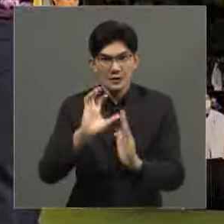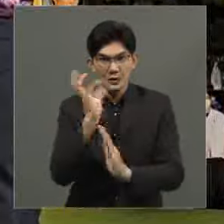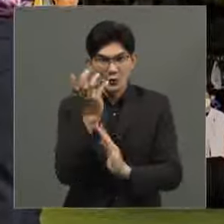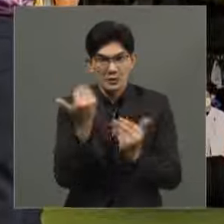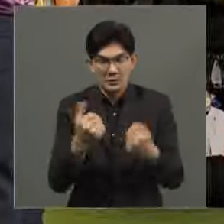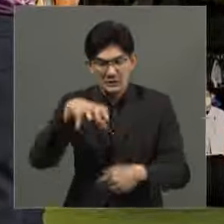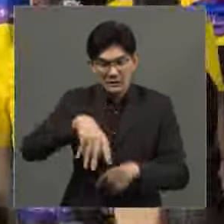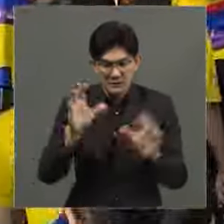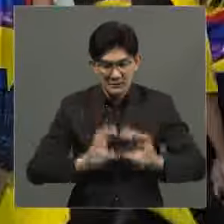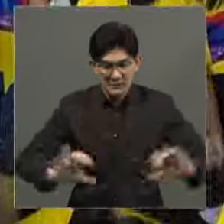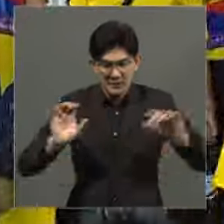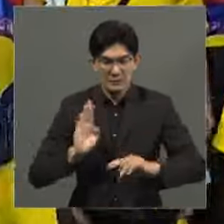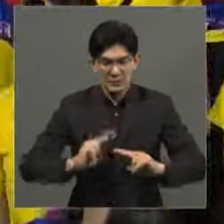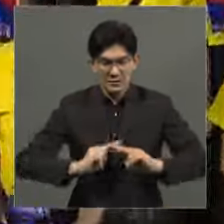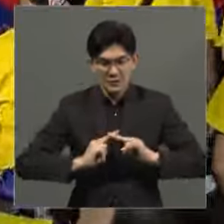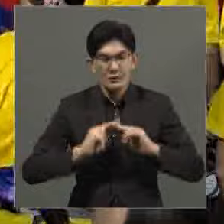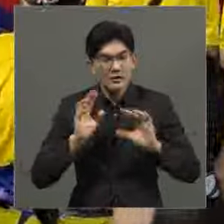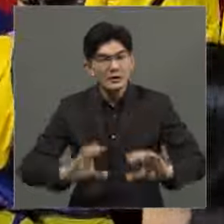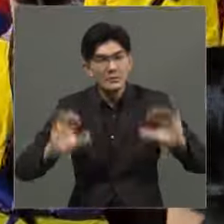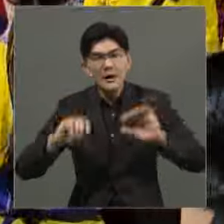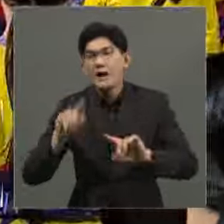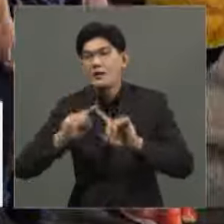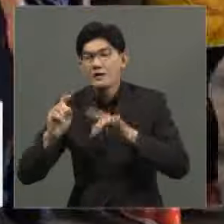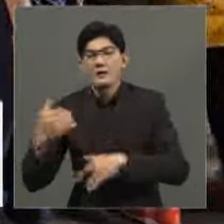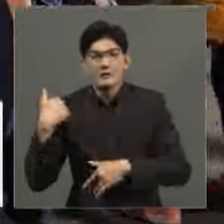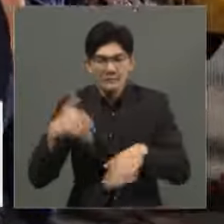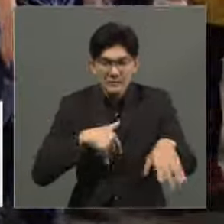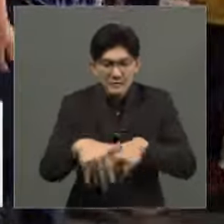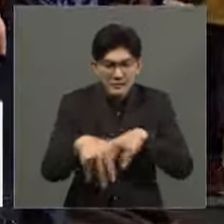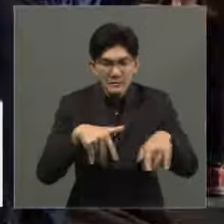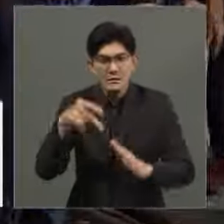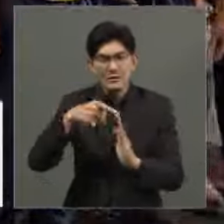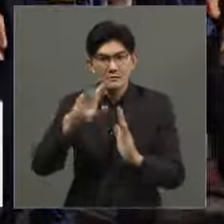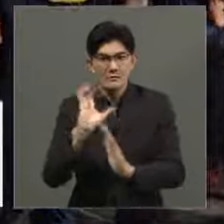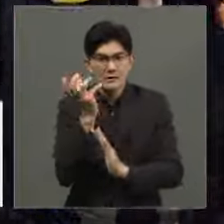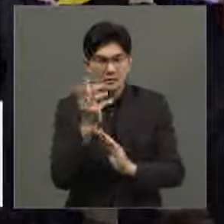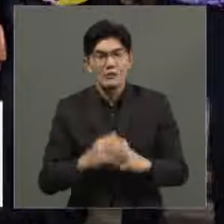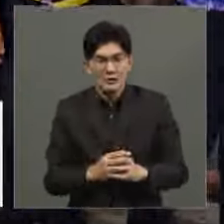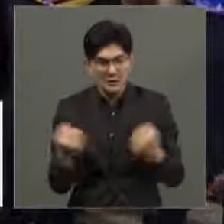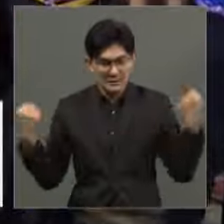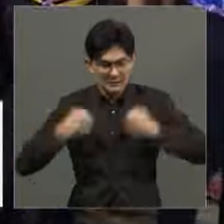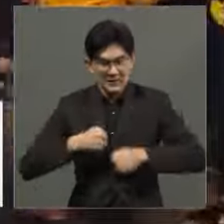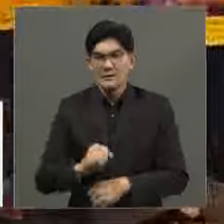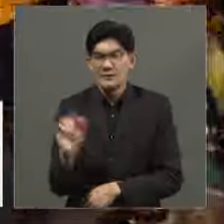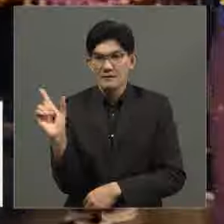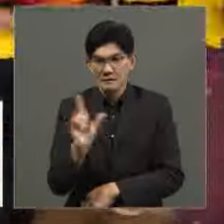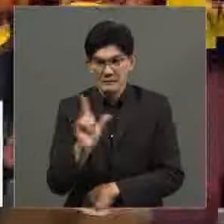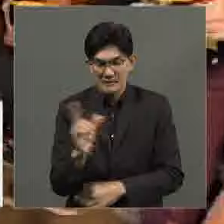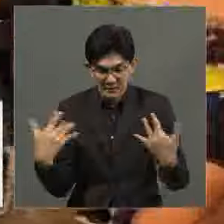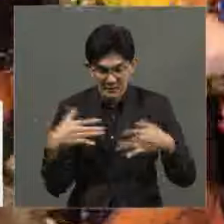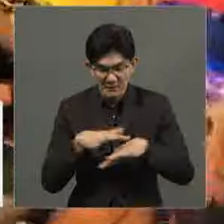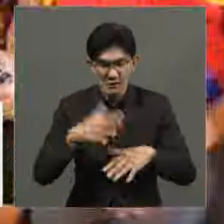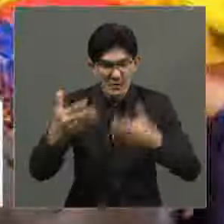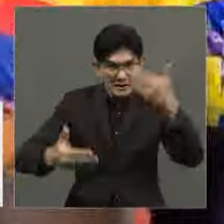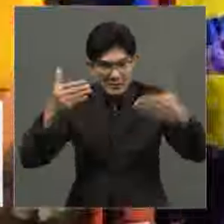ส่วนราชการภาคเอกชนภาครัฐนะฮะรวมทั้งพี่น้องชาวพิษณุโลกจำนวนมากร่วมใจการสวมใส่เสื้อสีเหลืองครับร่วมกิจกรรม